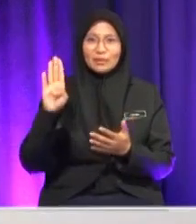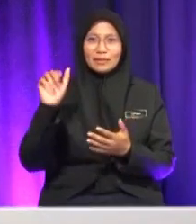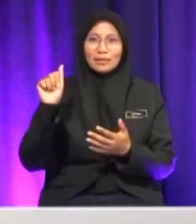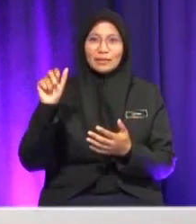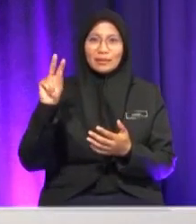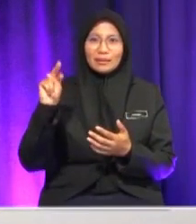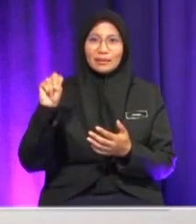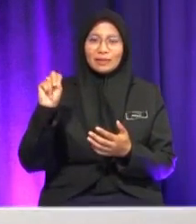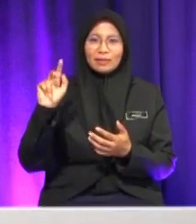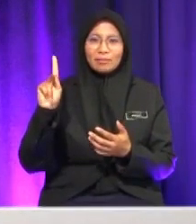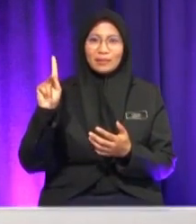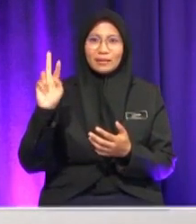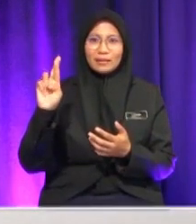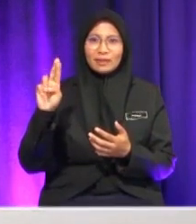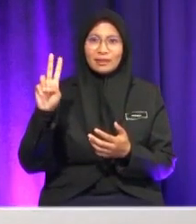muflis?